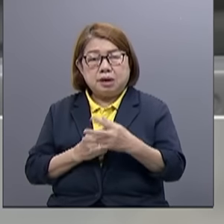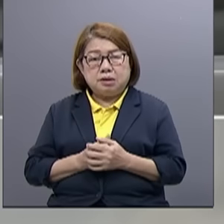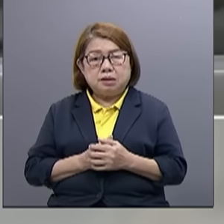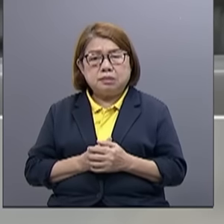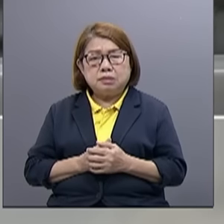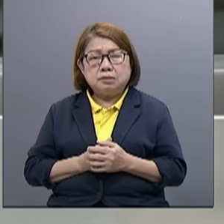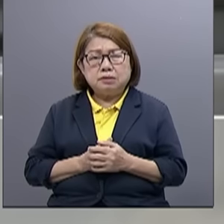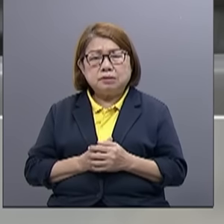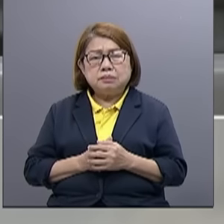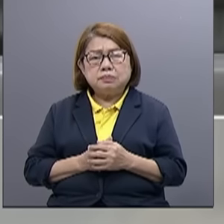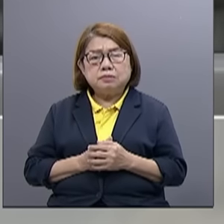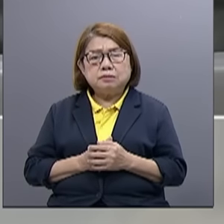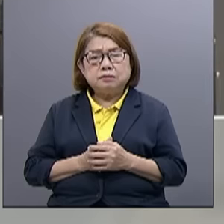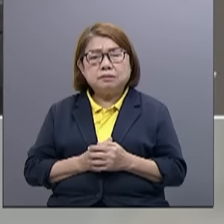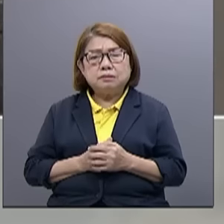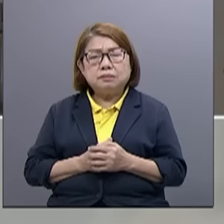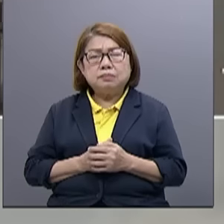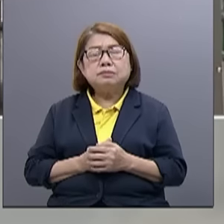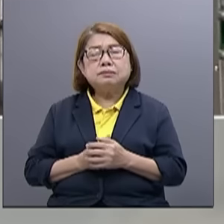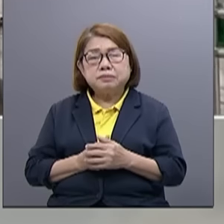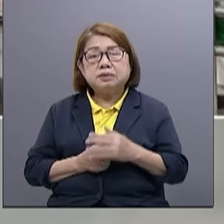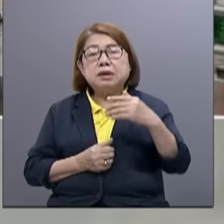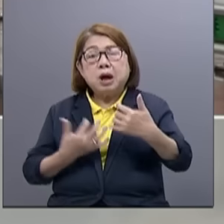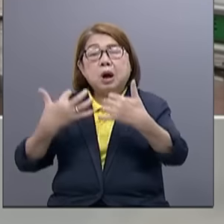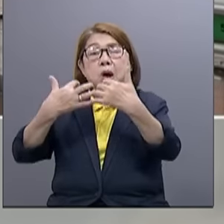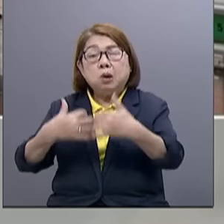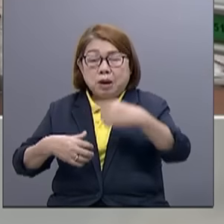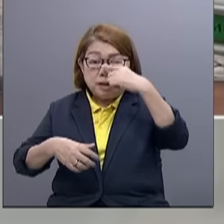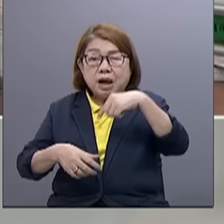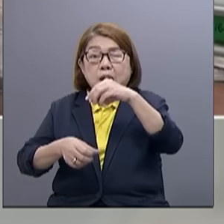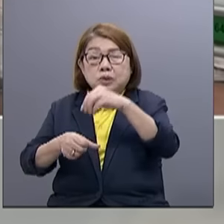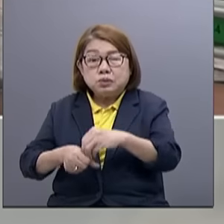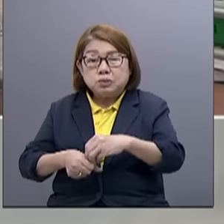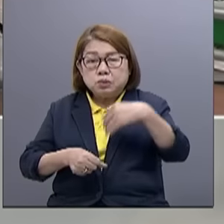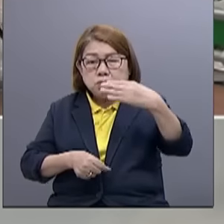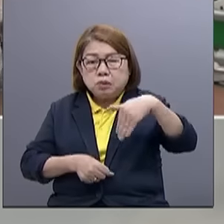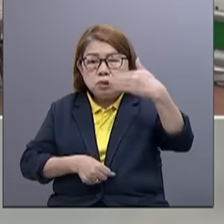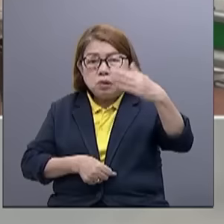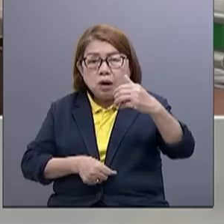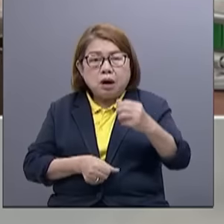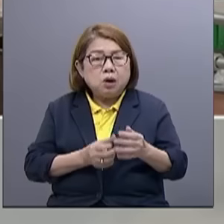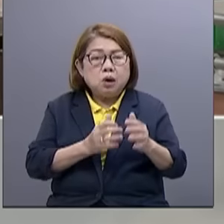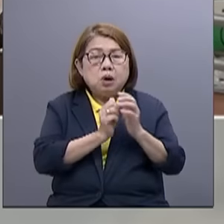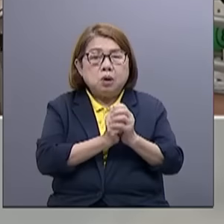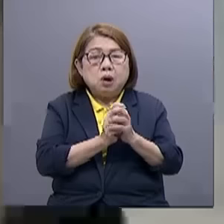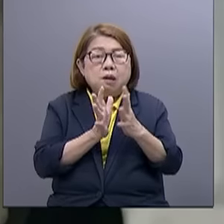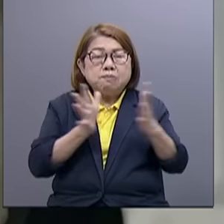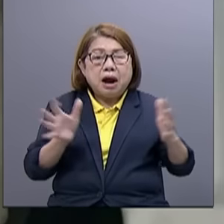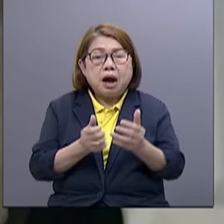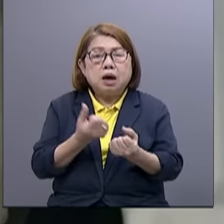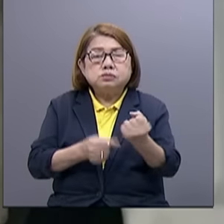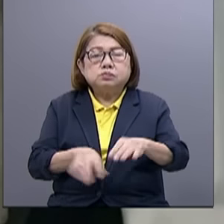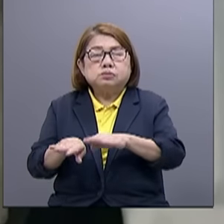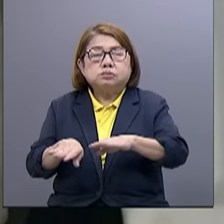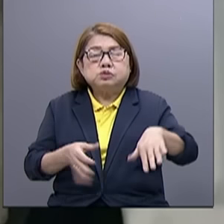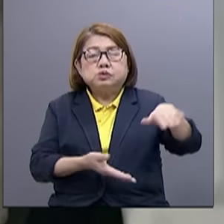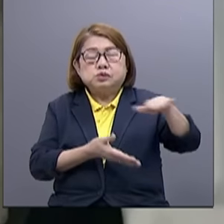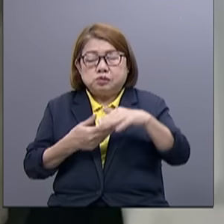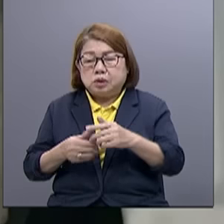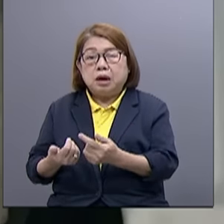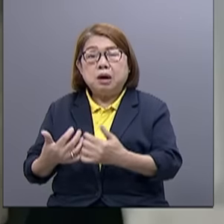อยปิดไปเรื่อยนะครับอันนี้เพิ่งเริ่มต้นนะยังมีเรื่องของจากนี้ไปเนี่ยถึ